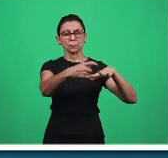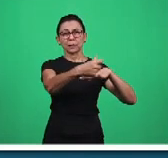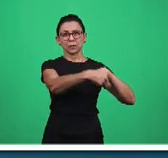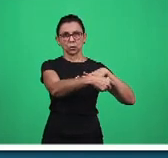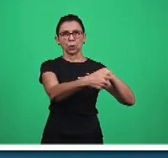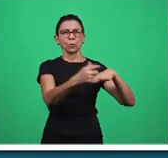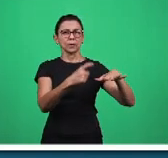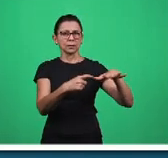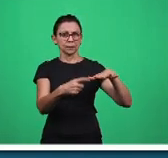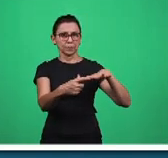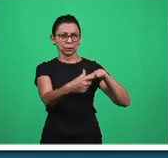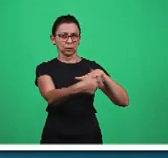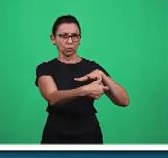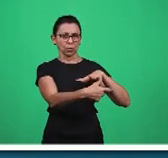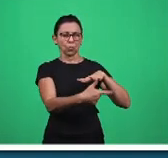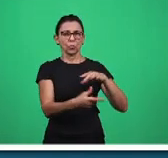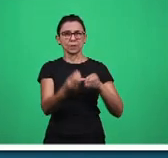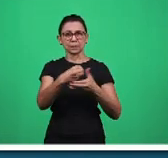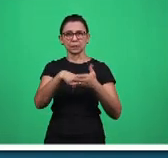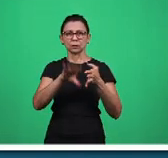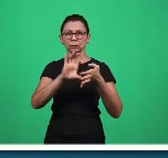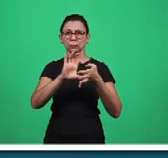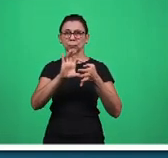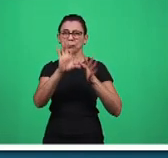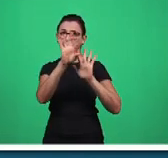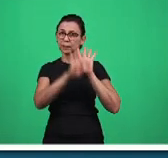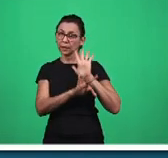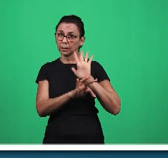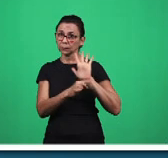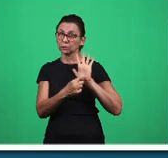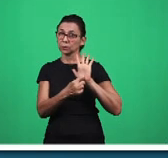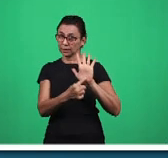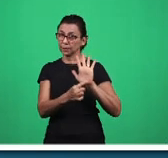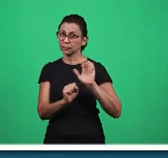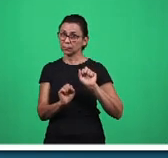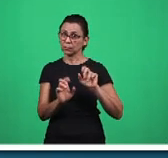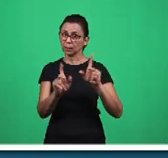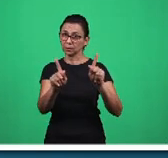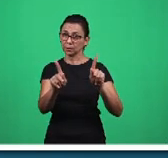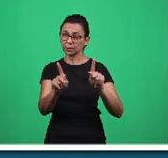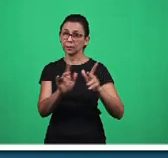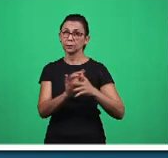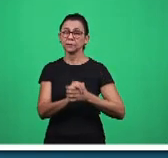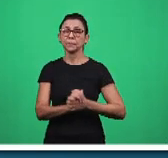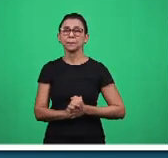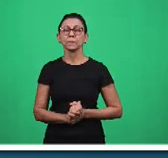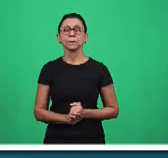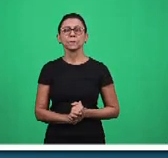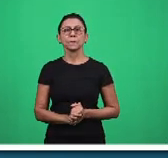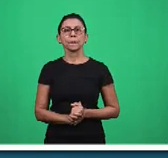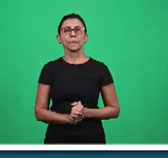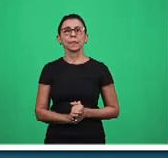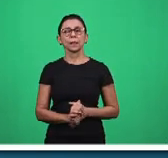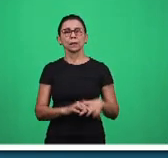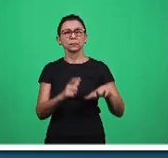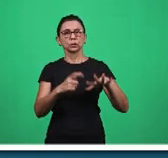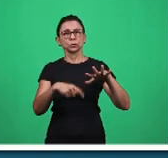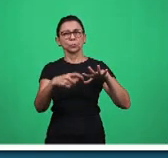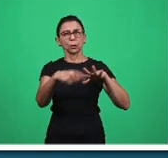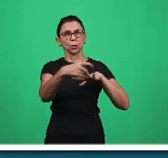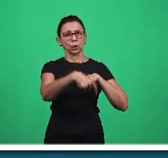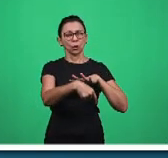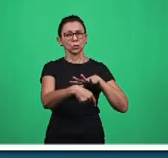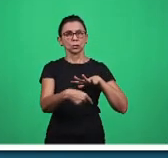personnages qui sont dans ce texte ici qui ont été mis. Donc, établissez la relation historique, prophétique et typologique dans la